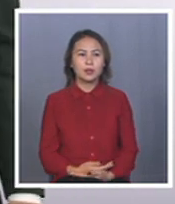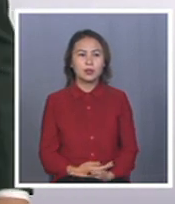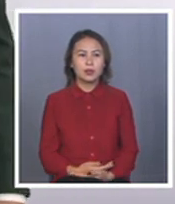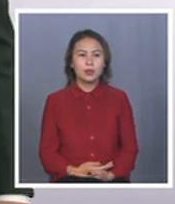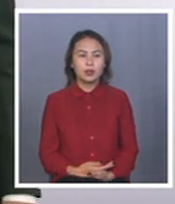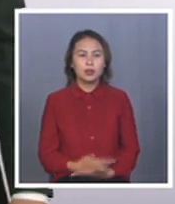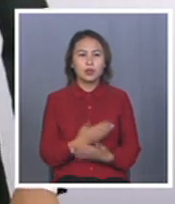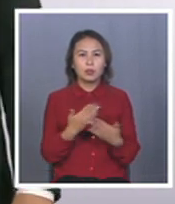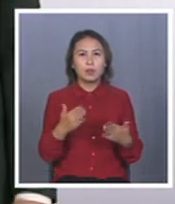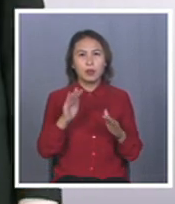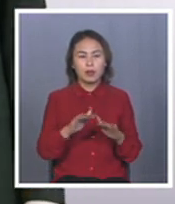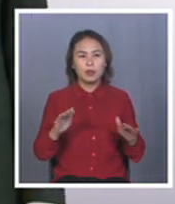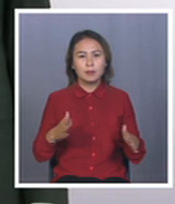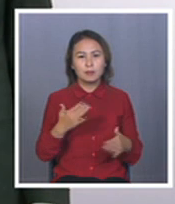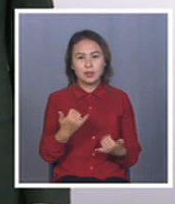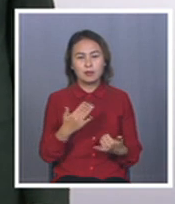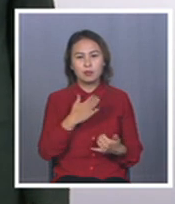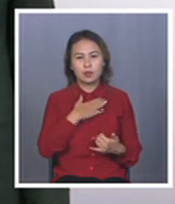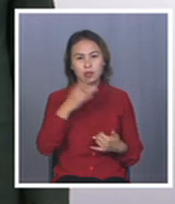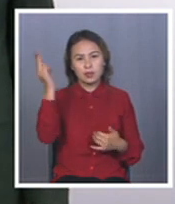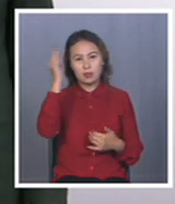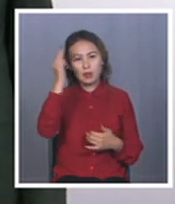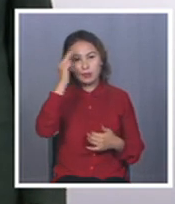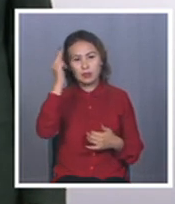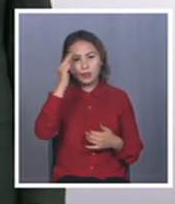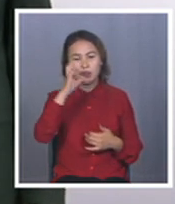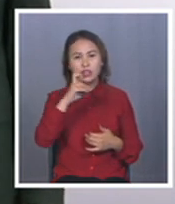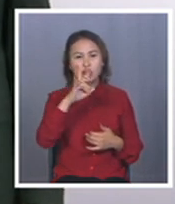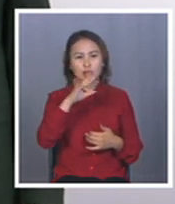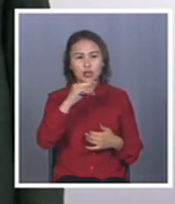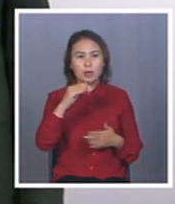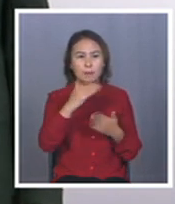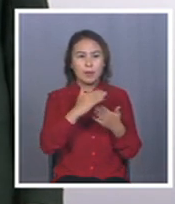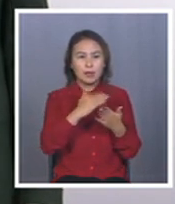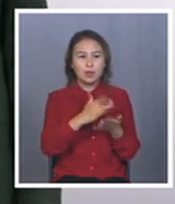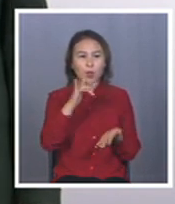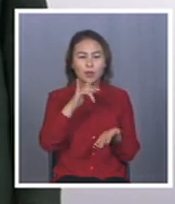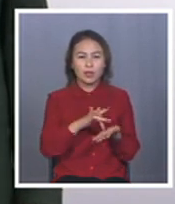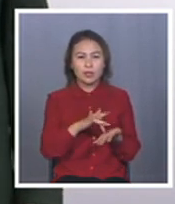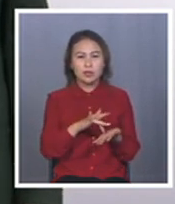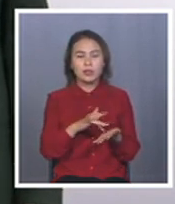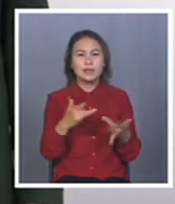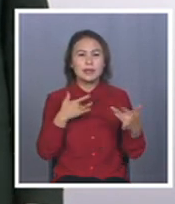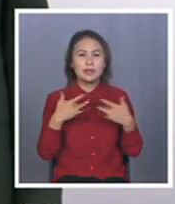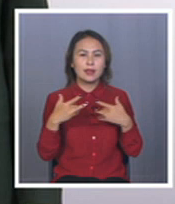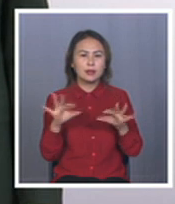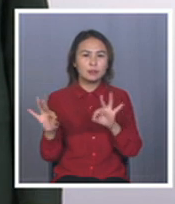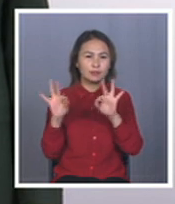Сонымен балалар, біз бүгінгі сабақта Scratch бағдарламалау ортасында сценарий